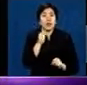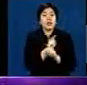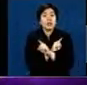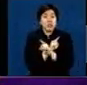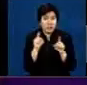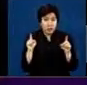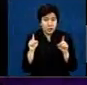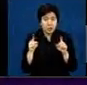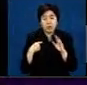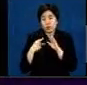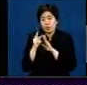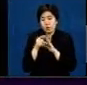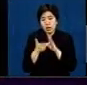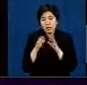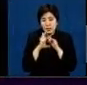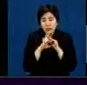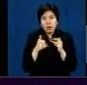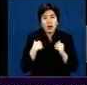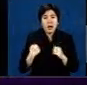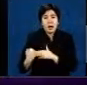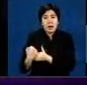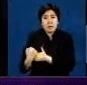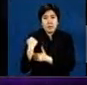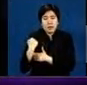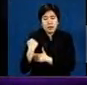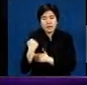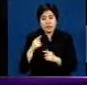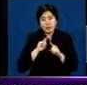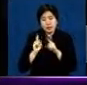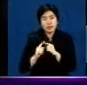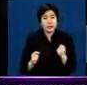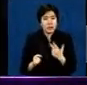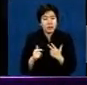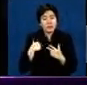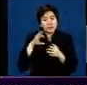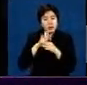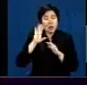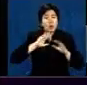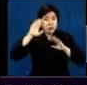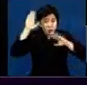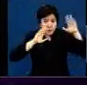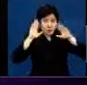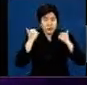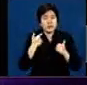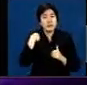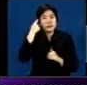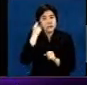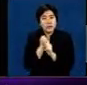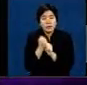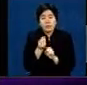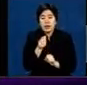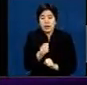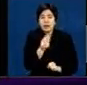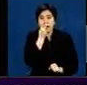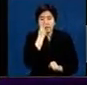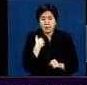ดียวกันภายใต้กลไกที่สมดุลของอำนาจอธิปไตยในระบอบประชาธิปไตยนั้นก็จะทำให้เห็นได้ในหล